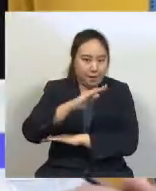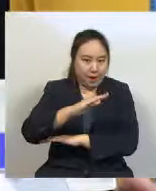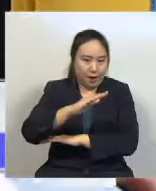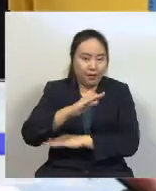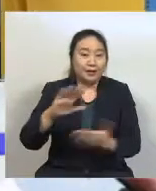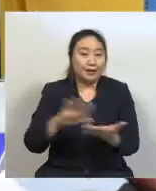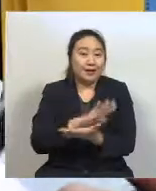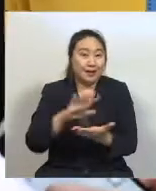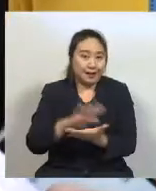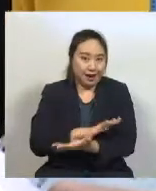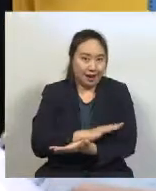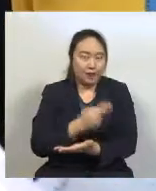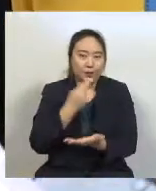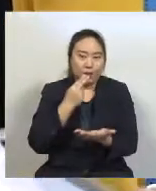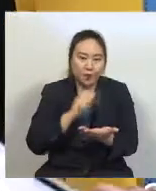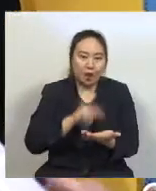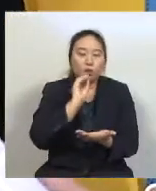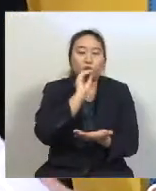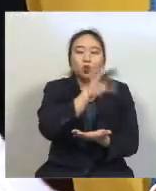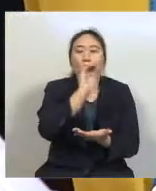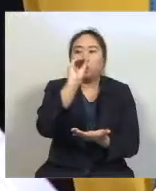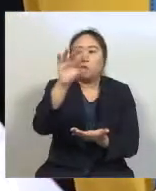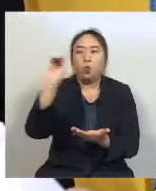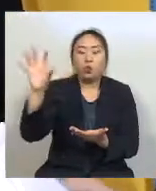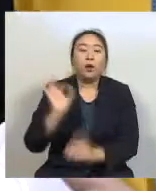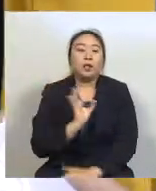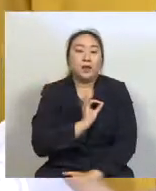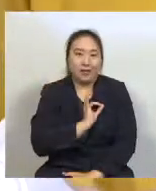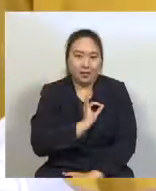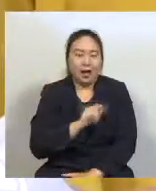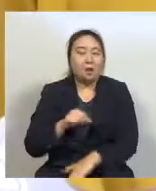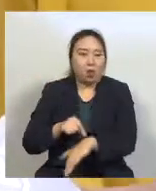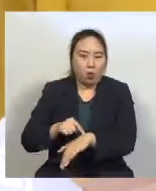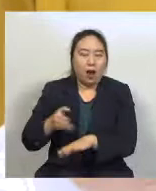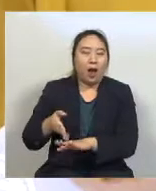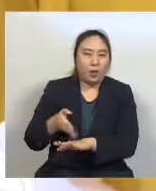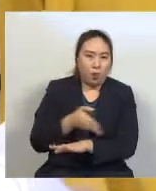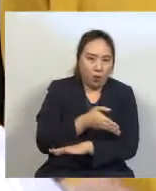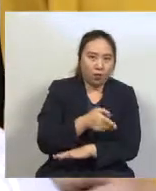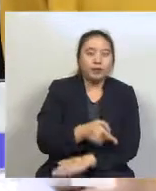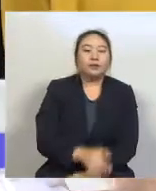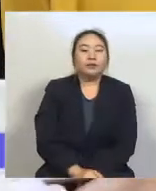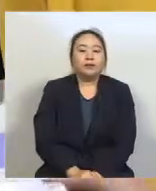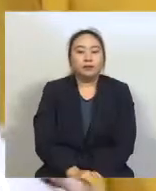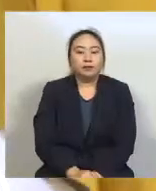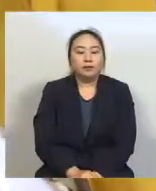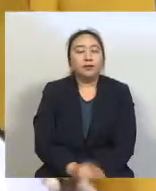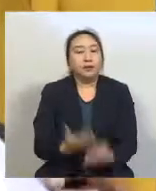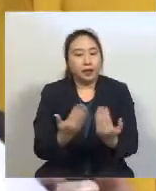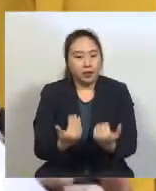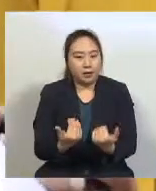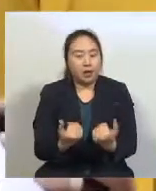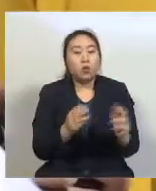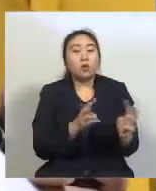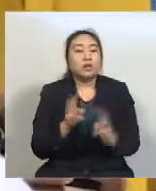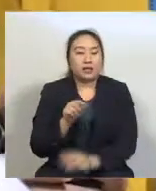กได้เวลาล่วงหน้ามากขึ้นกว่าเดิมอันนี้คือแนวทางเรื่องของกำหนด